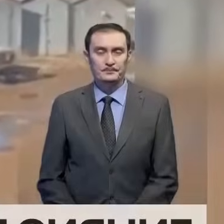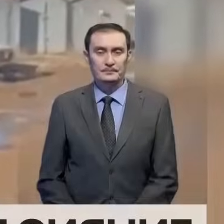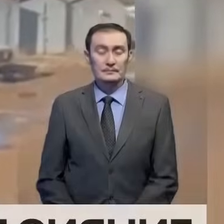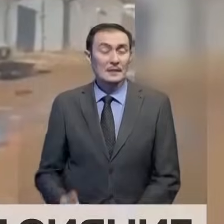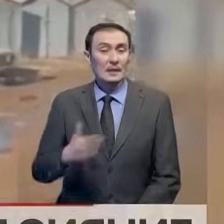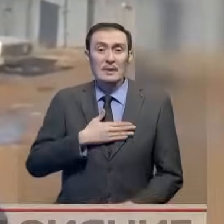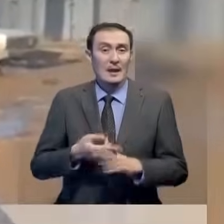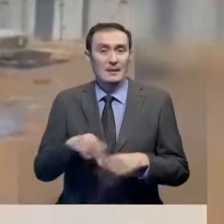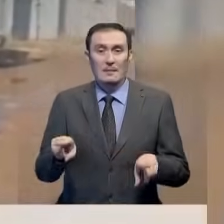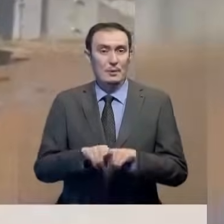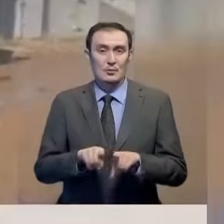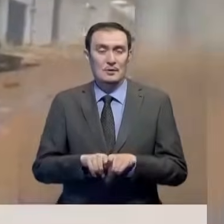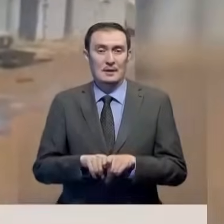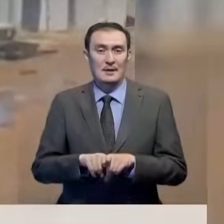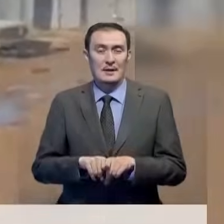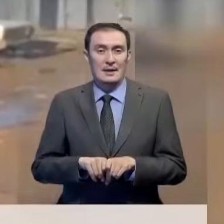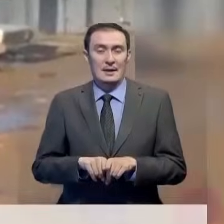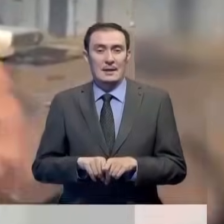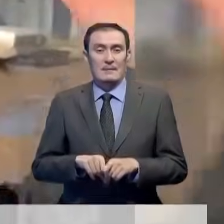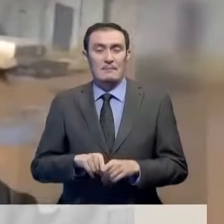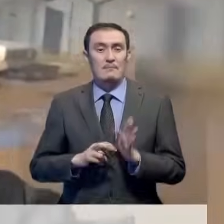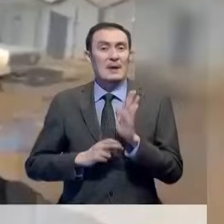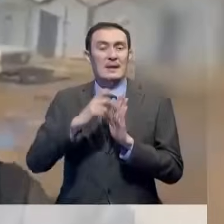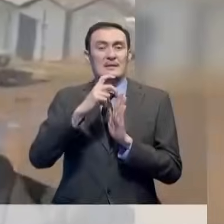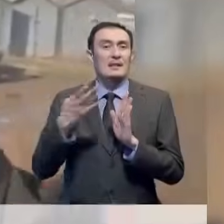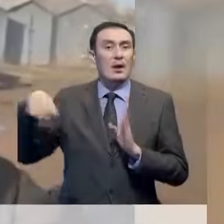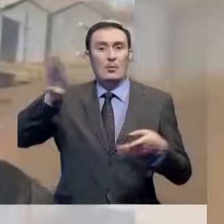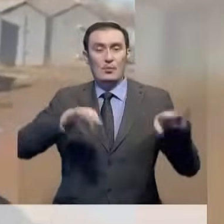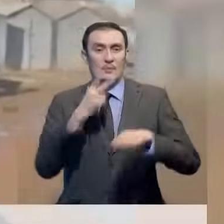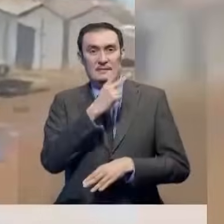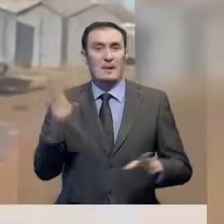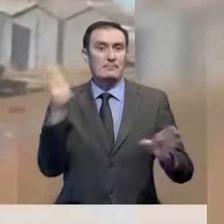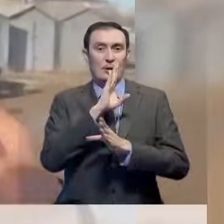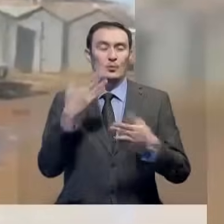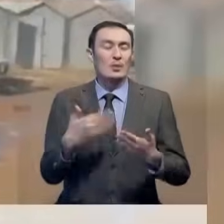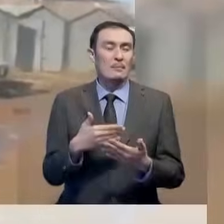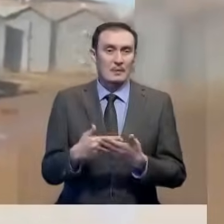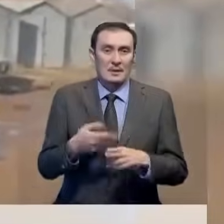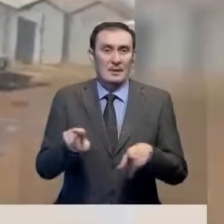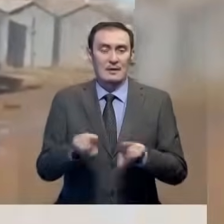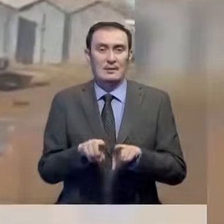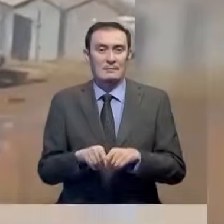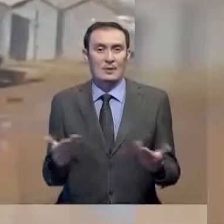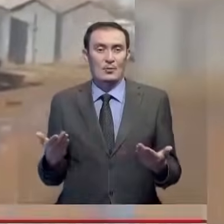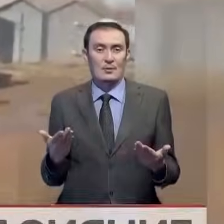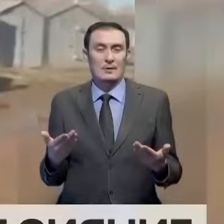Для меня это похоже, как подняться на вершину горы и смотреть на природу, например. Да, это какое-то